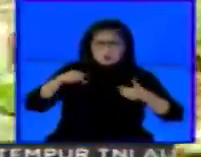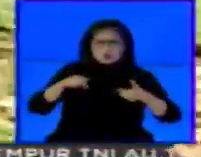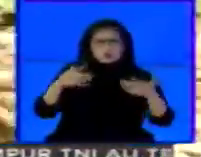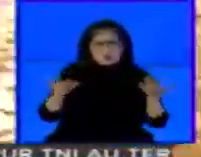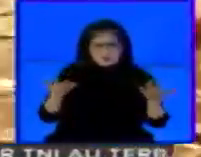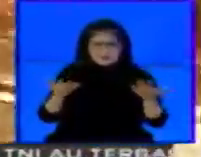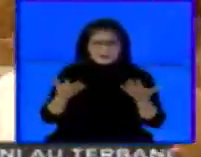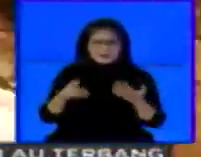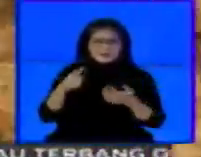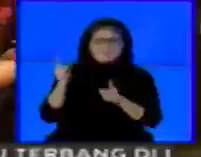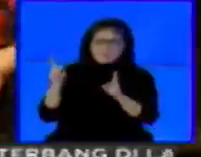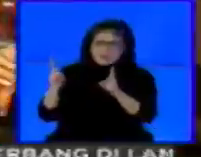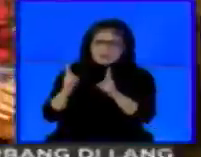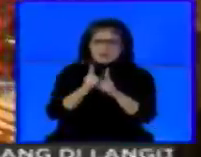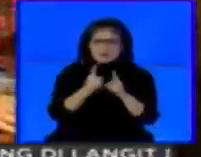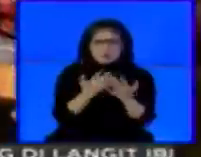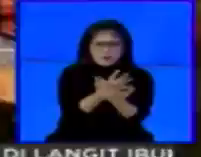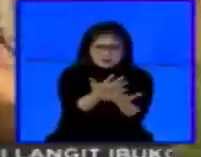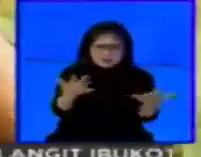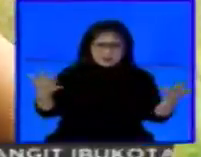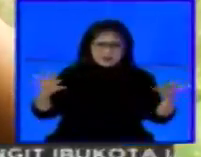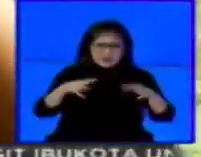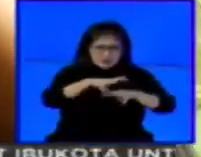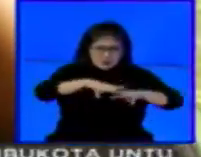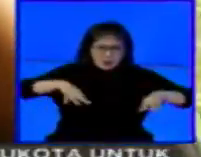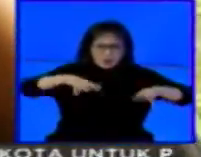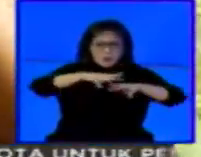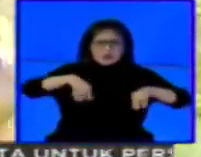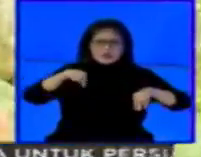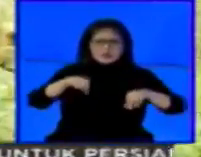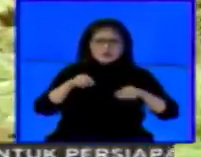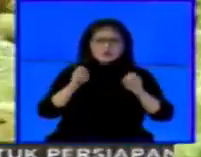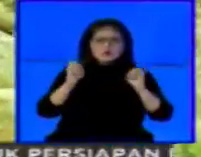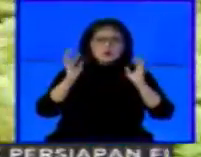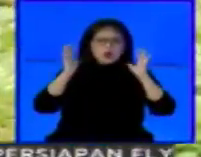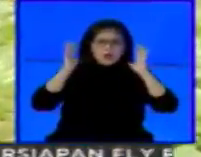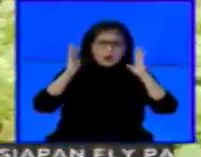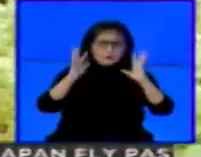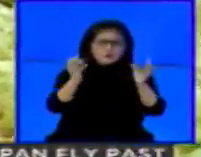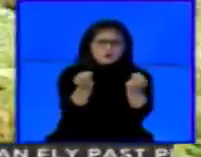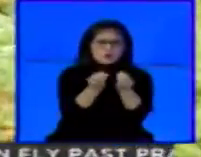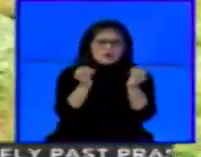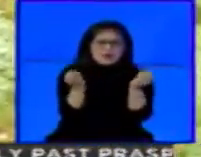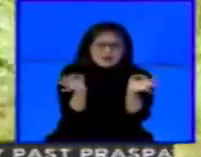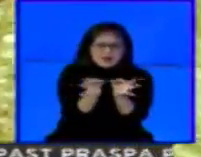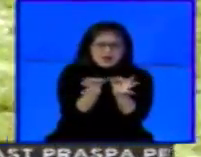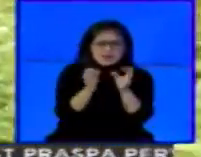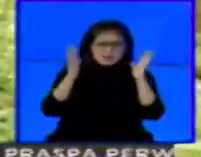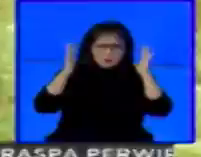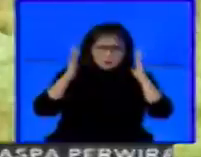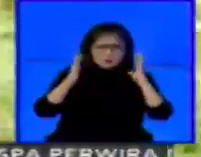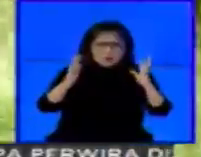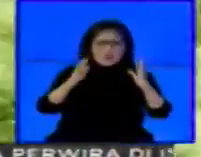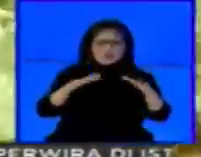Kami bertemu dengan beberapa warga yang sedang memanen nira di kebun yang berdekatan dengan hutan. Bang, di sini masih banyak lihat orang